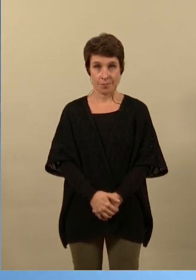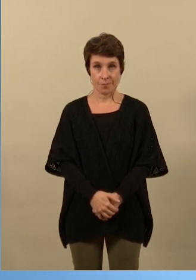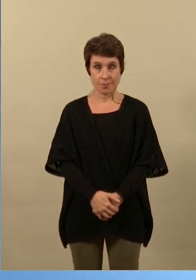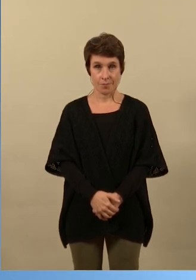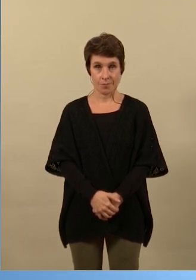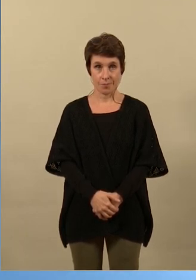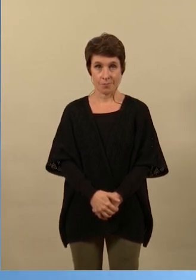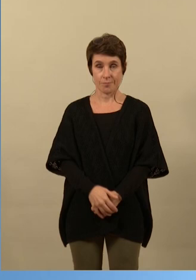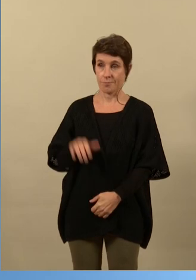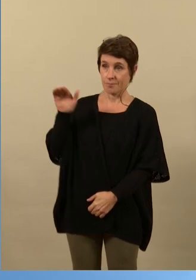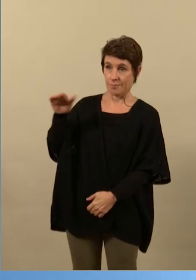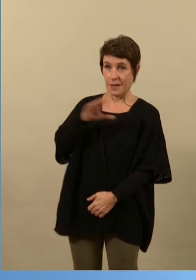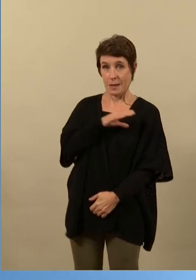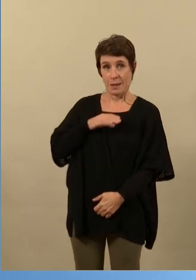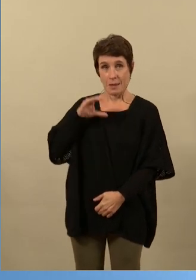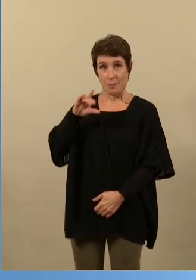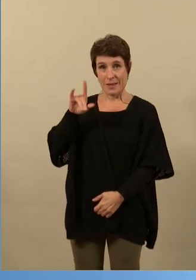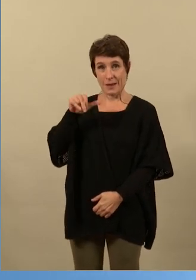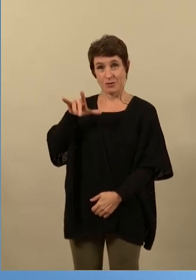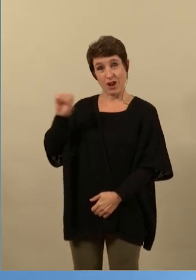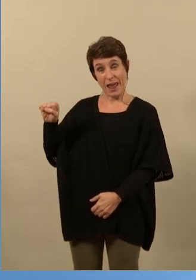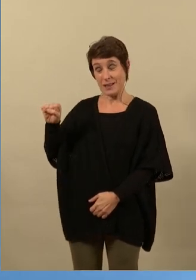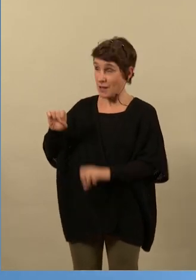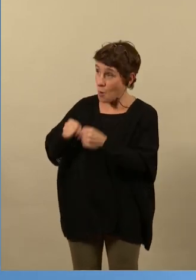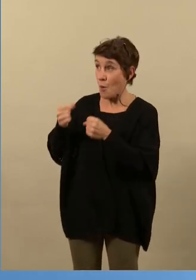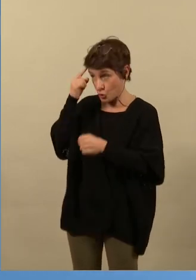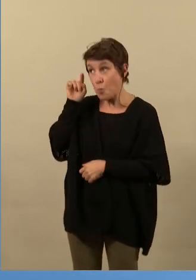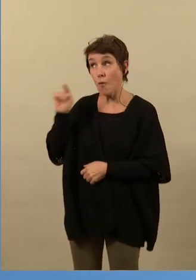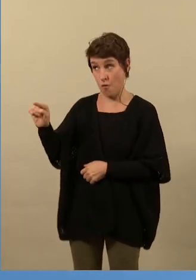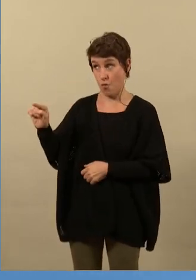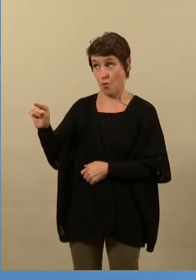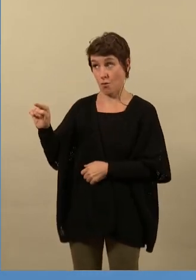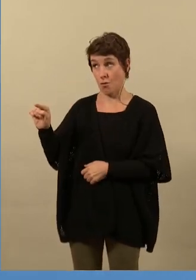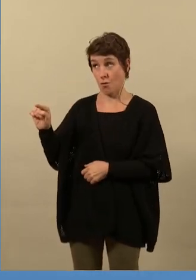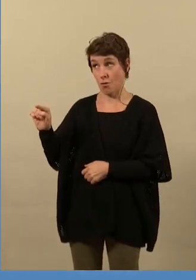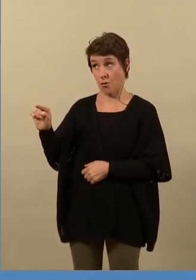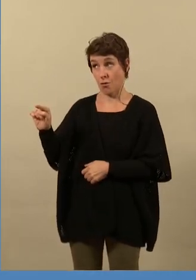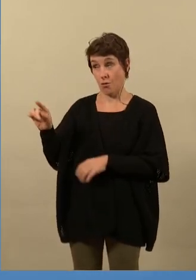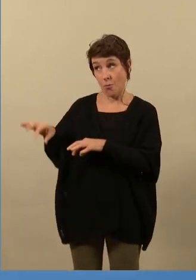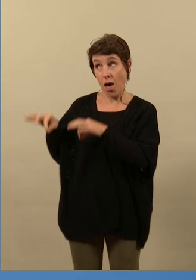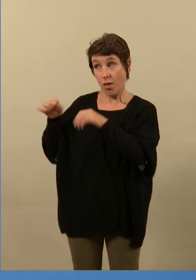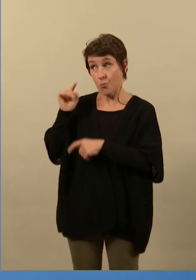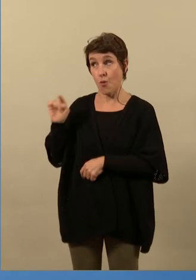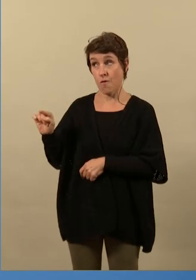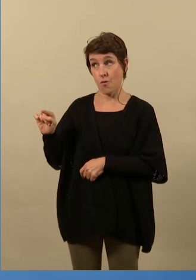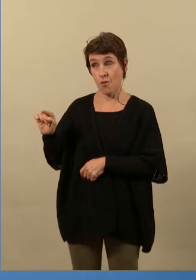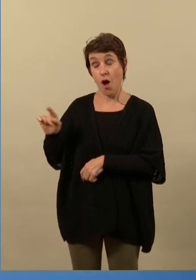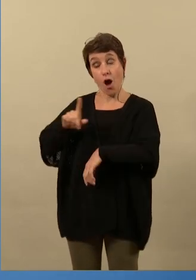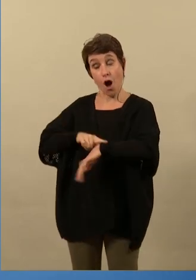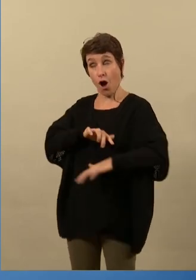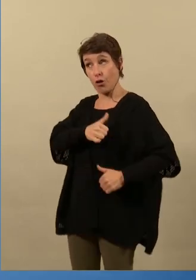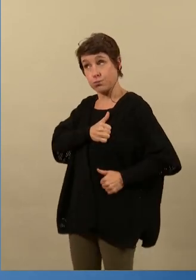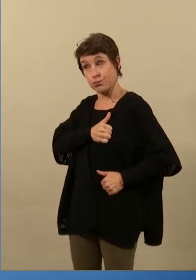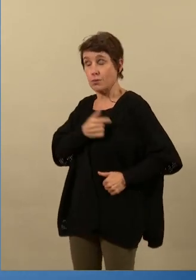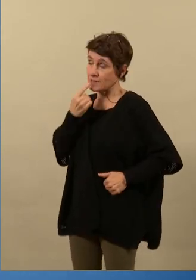allez madame Chalas on s'est arrêté pour vous on a respecté l'heure de la pause mais